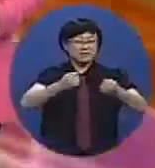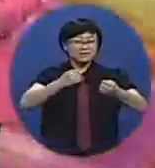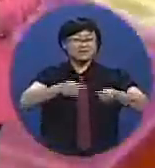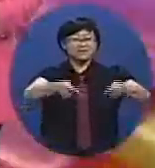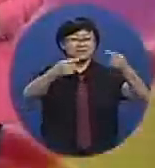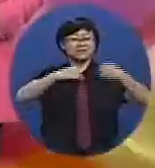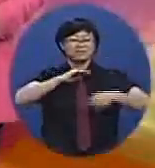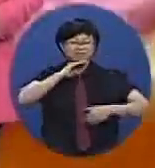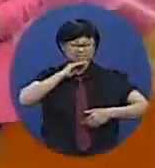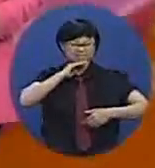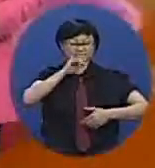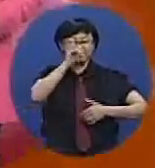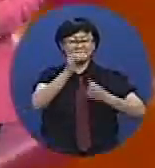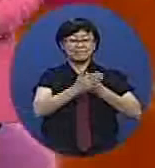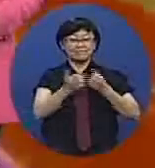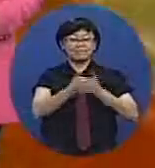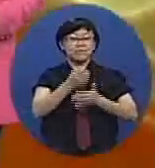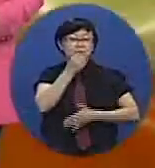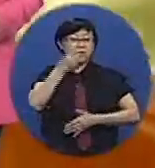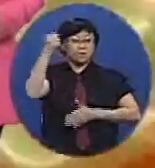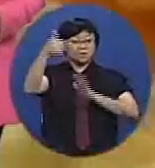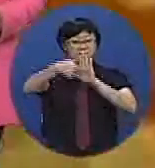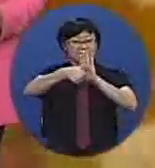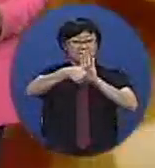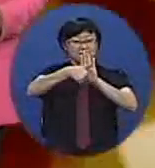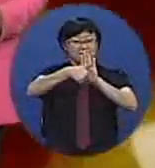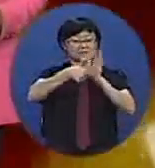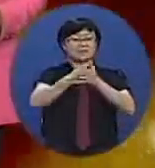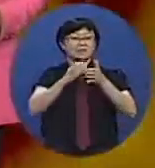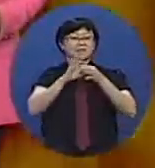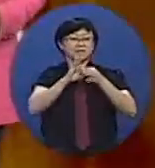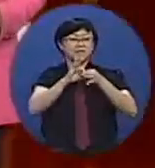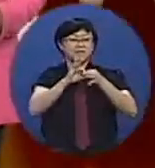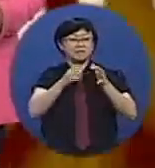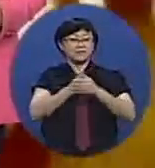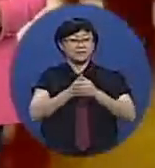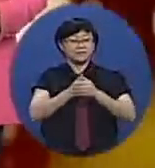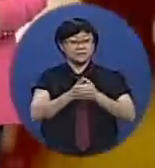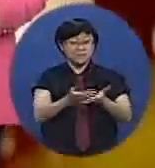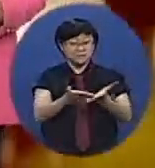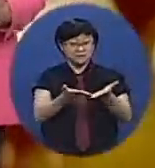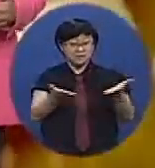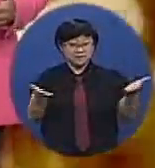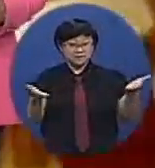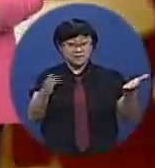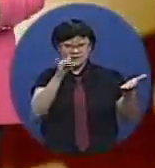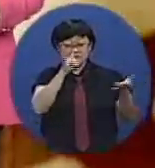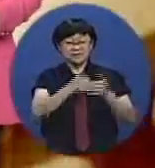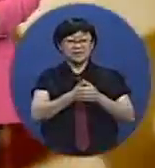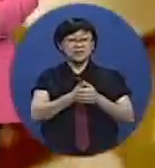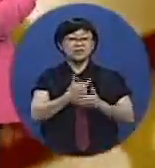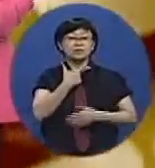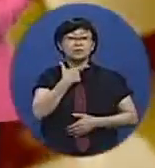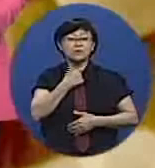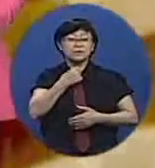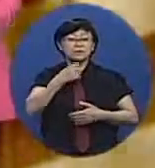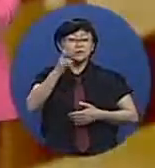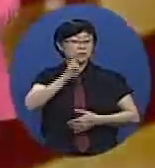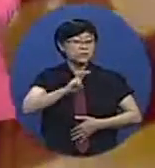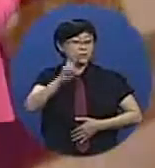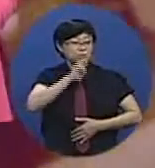참여를 기다리고 있습니다. 홈페이지 게시판을 통해서 지금 나오고 있죠. 네. 부르고 싶은